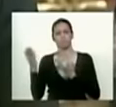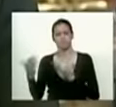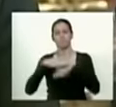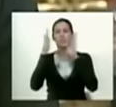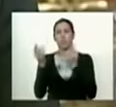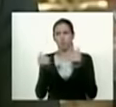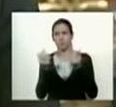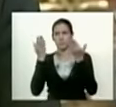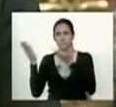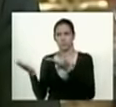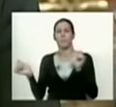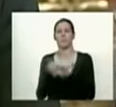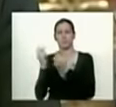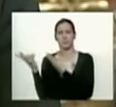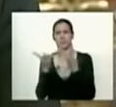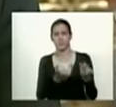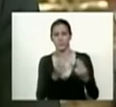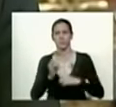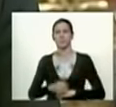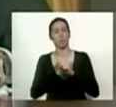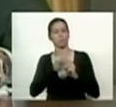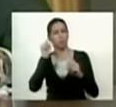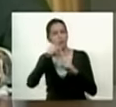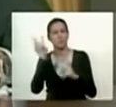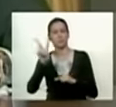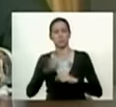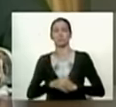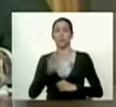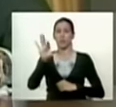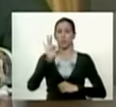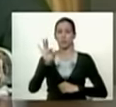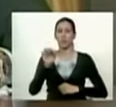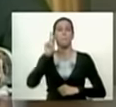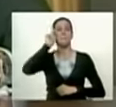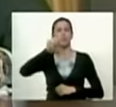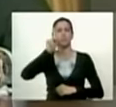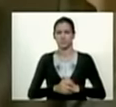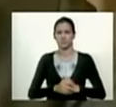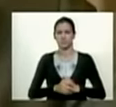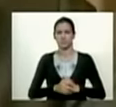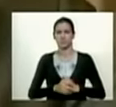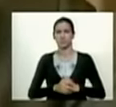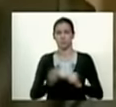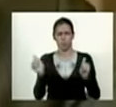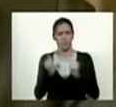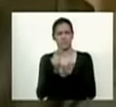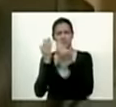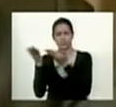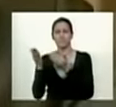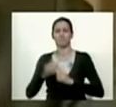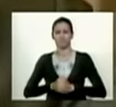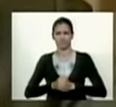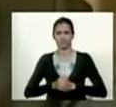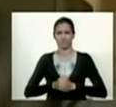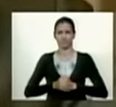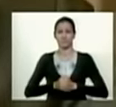همزمان با شروع کار پارلمان جدید ونزوئلا، نیکولاس مادورو رئیس جمهوری این کشور اعضای کابینه جدید خود را معرفی